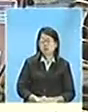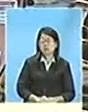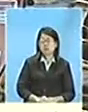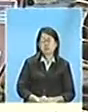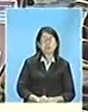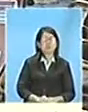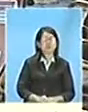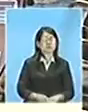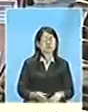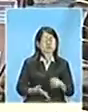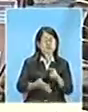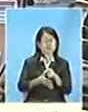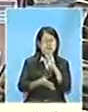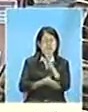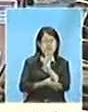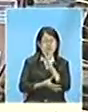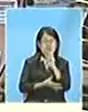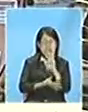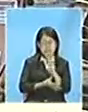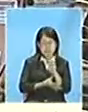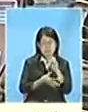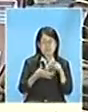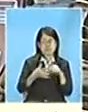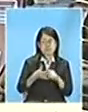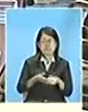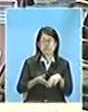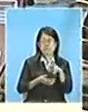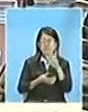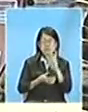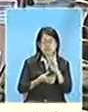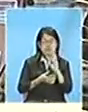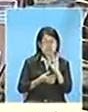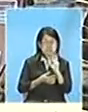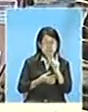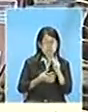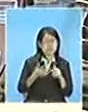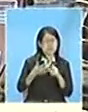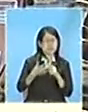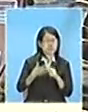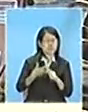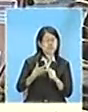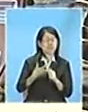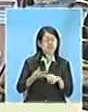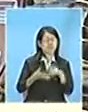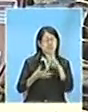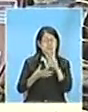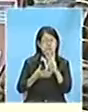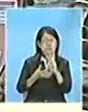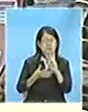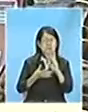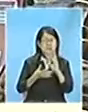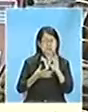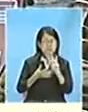นายวรวิทย์วงสุวรรณนายวัชระตันตรานนท์นายวันชัยส